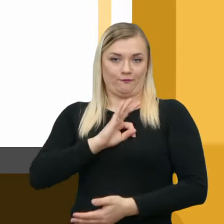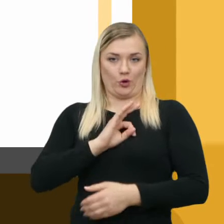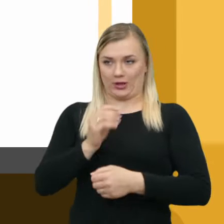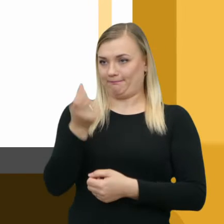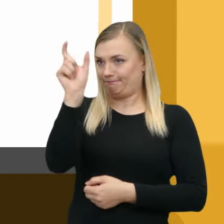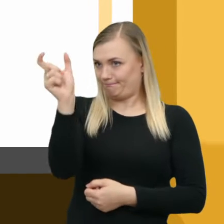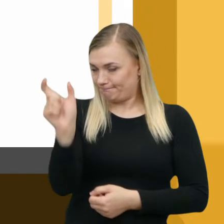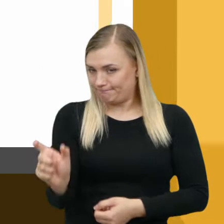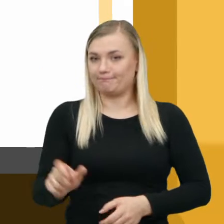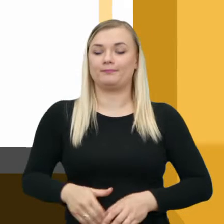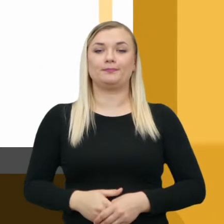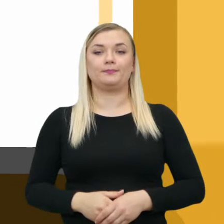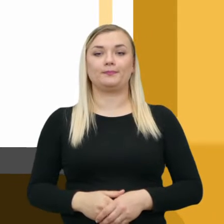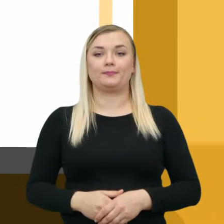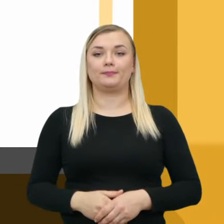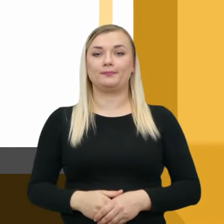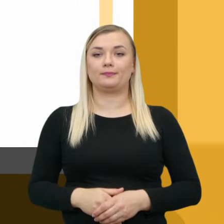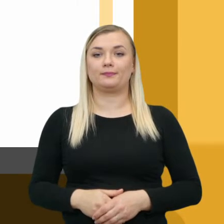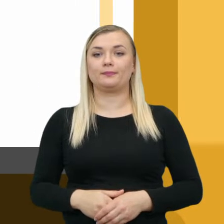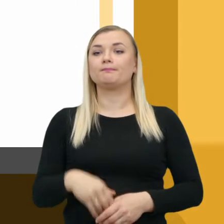dane kontaktowe wnioskodawcy,